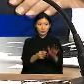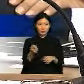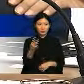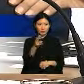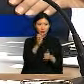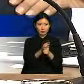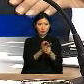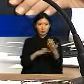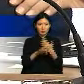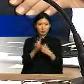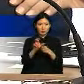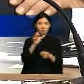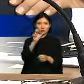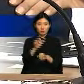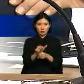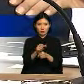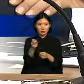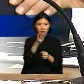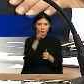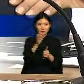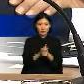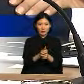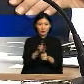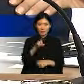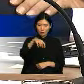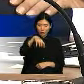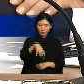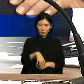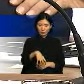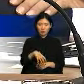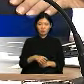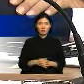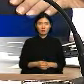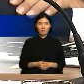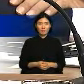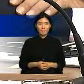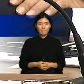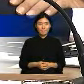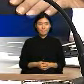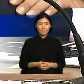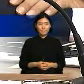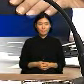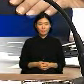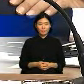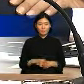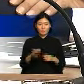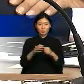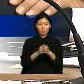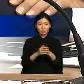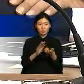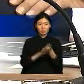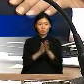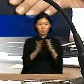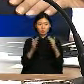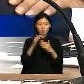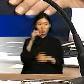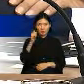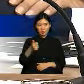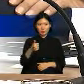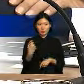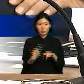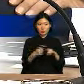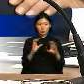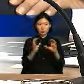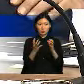되면 25년을 재위탁을 하게 되는 거예요. 한 곳에서만. 그리고 원장님들도 마찬가지예요. 이쪽